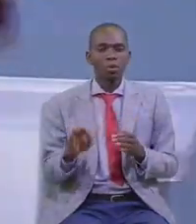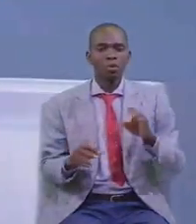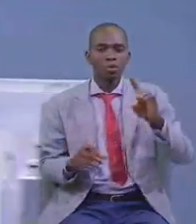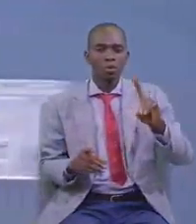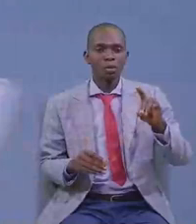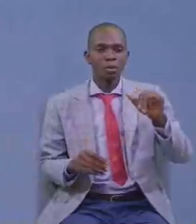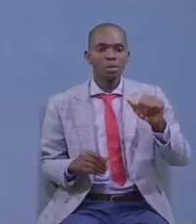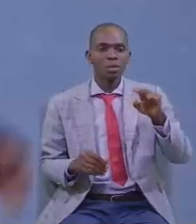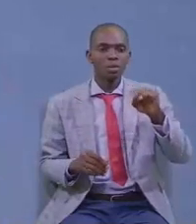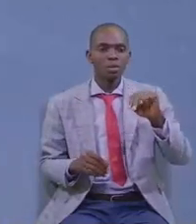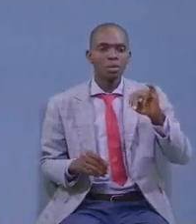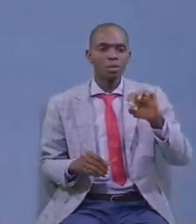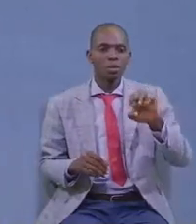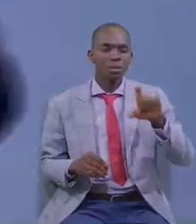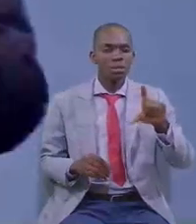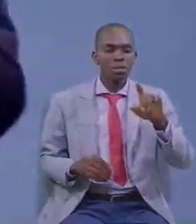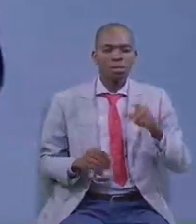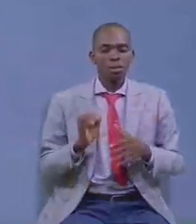verset 8.